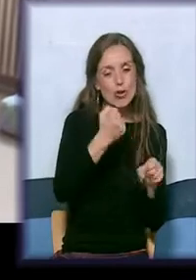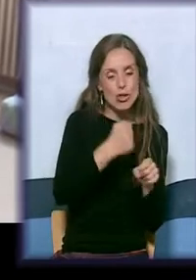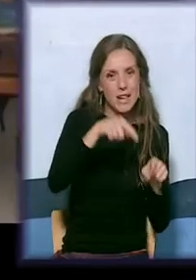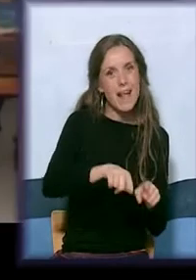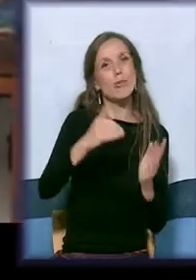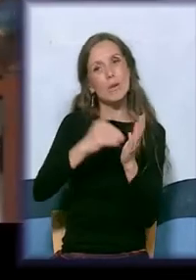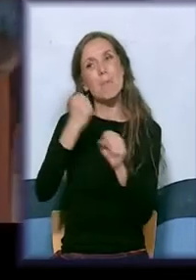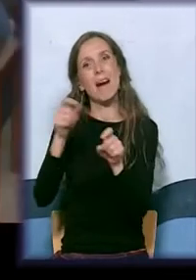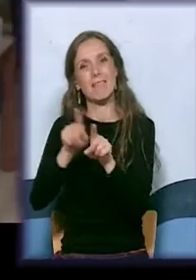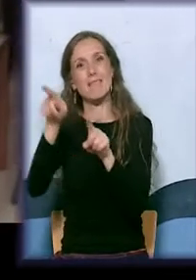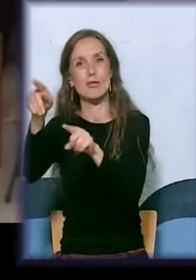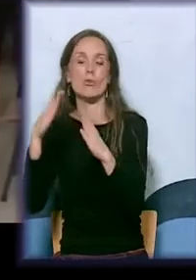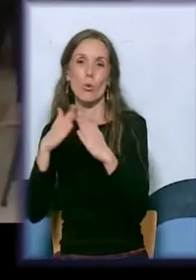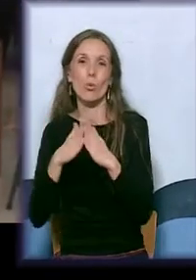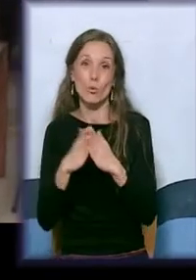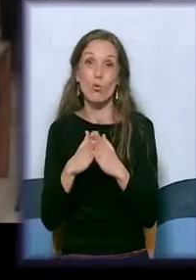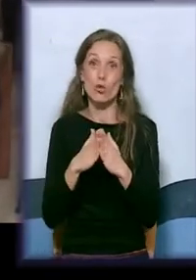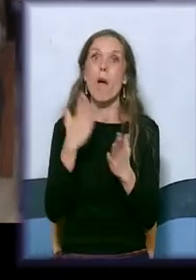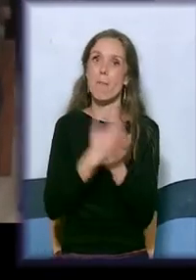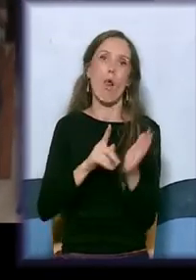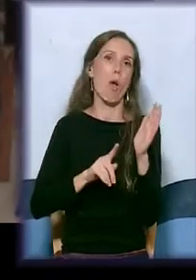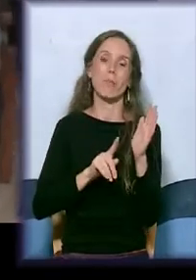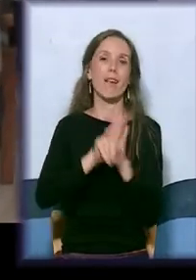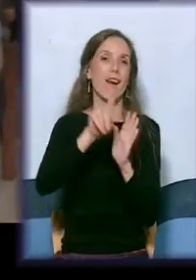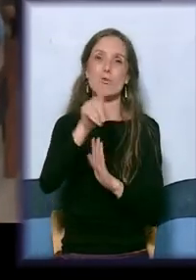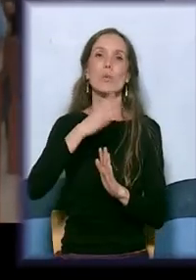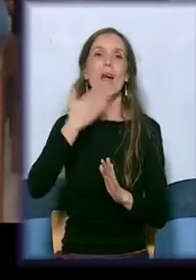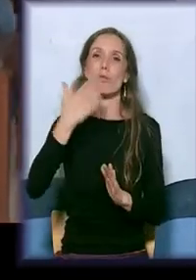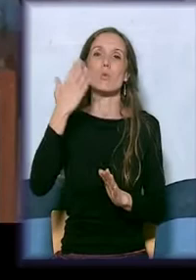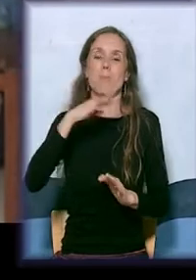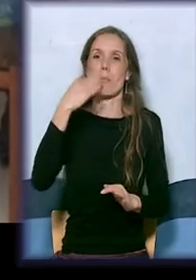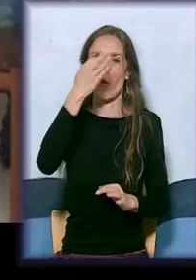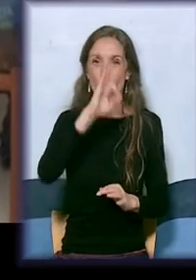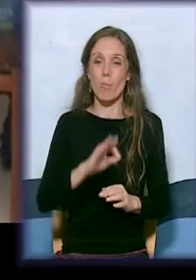uspeh tih aktivnosti koje se sprovode. I na ovaj način želim da